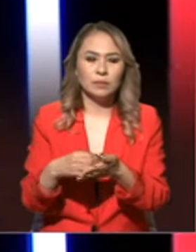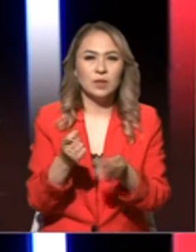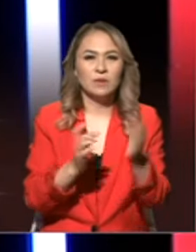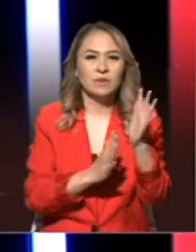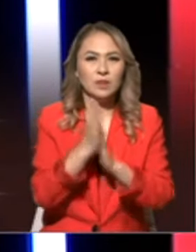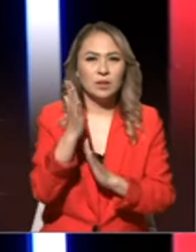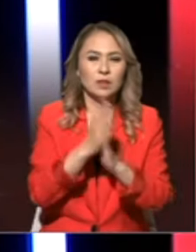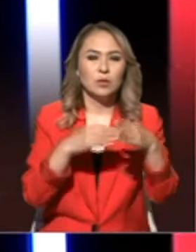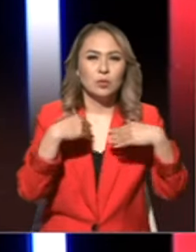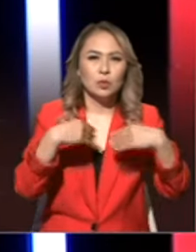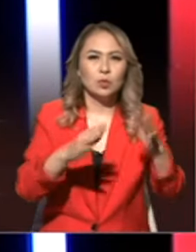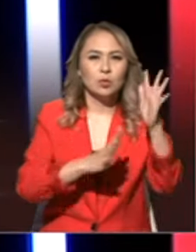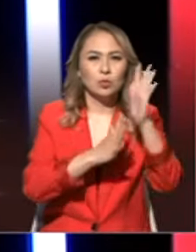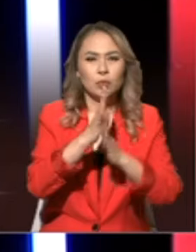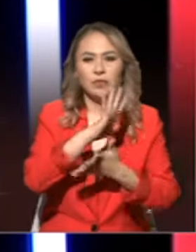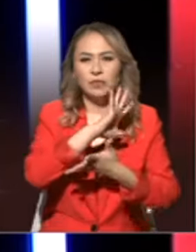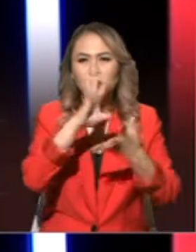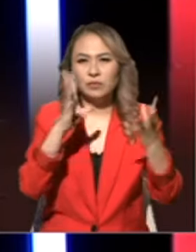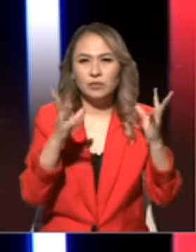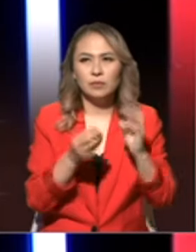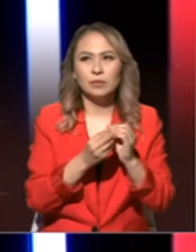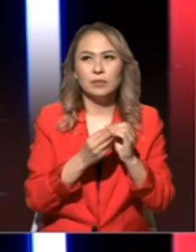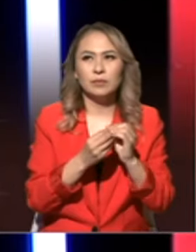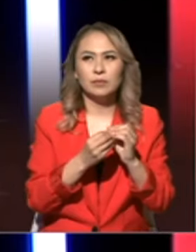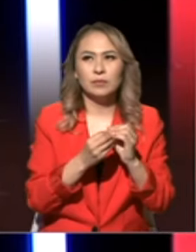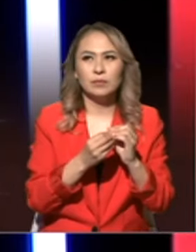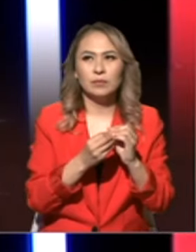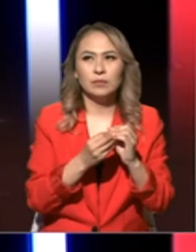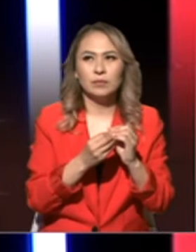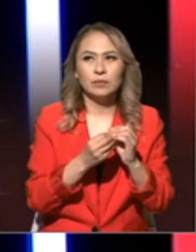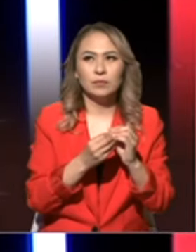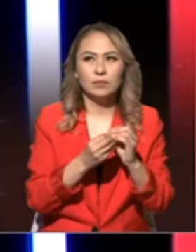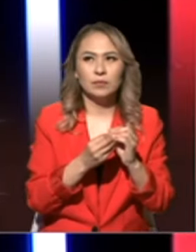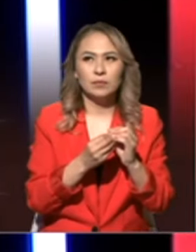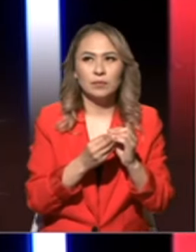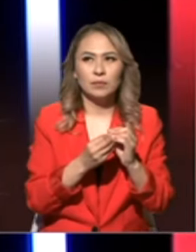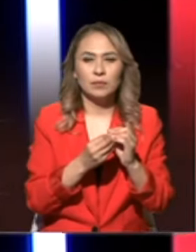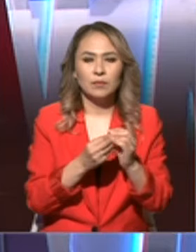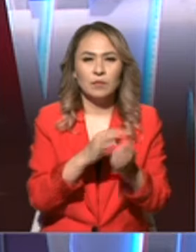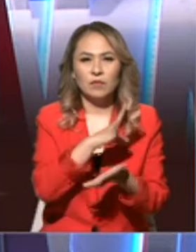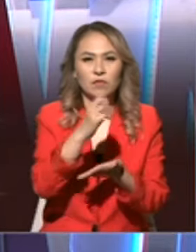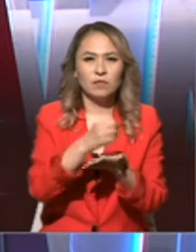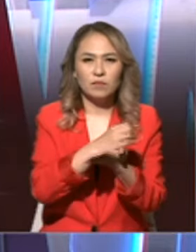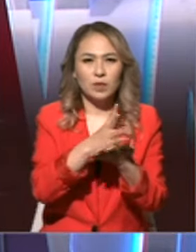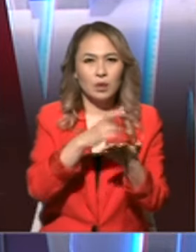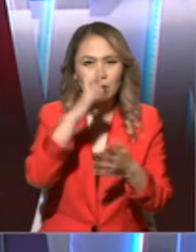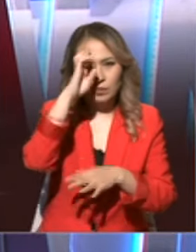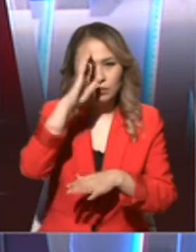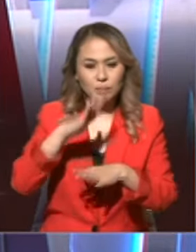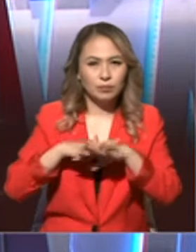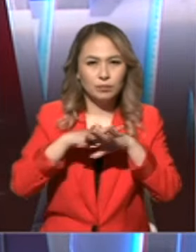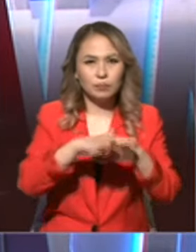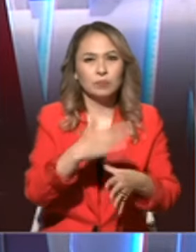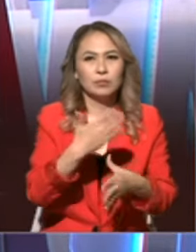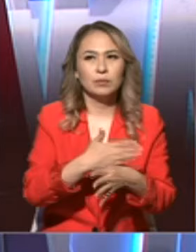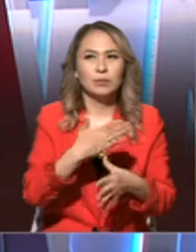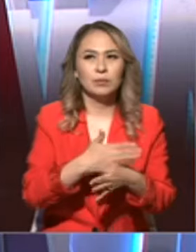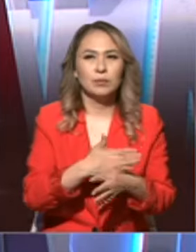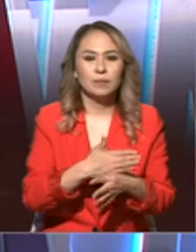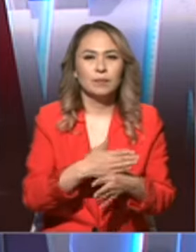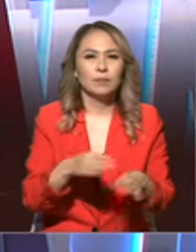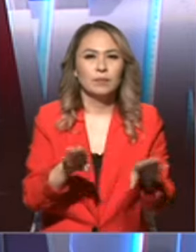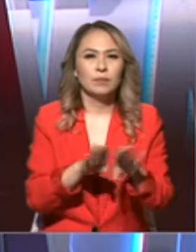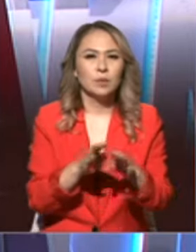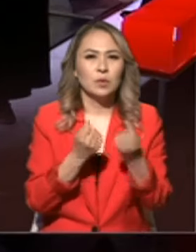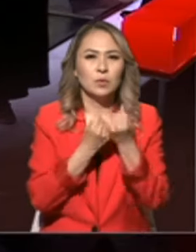дақыл, егістік, шөп, шалаң жаңағы құртына дейін мысалға субсидиямен қамтамасыз етіп отыр. Ауыл шаруашылығы саласында. Бұл жағынан келген кезде